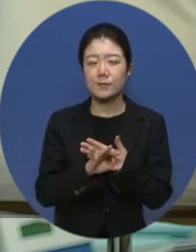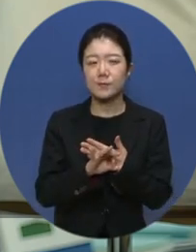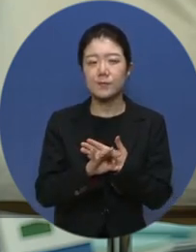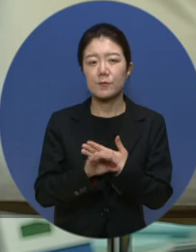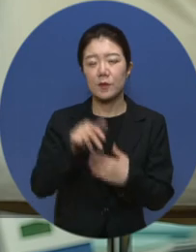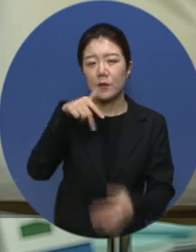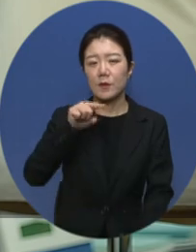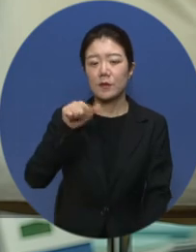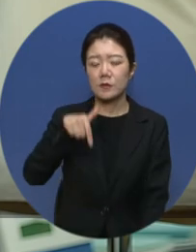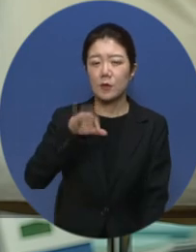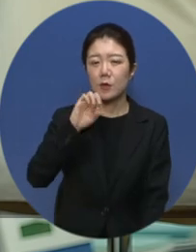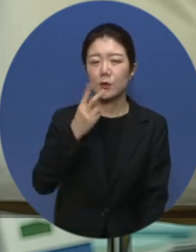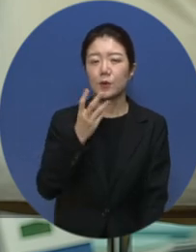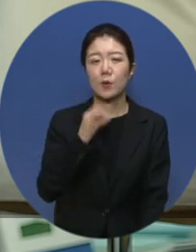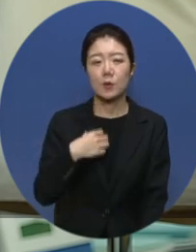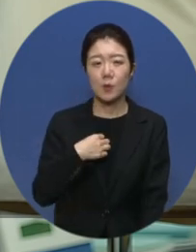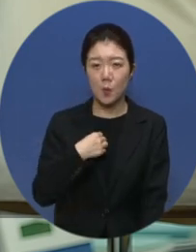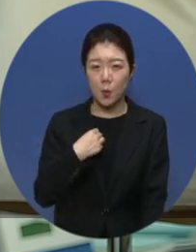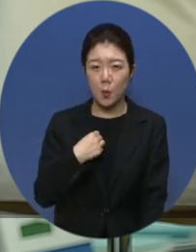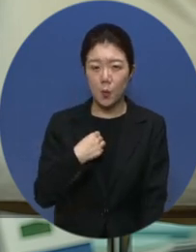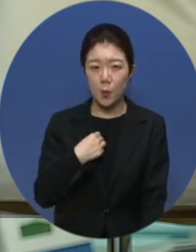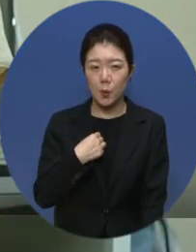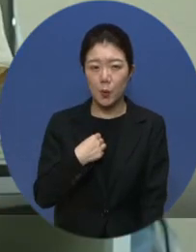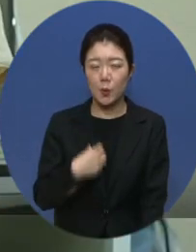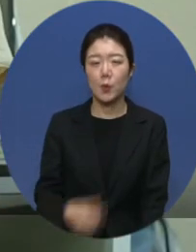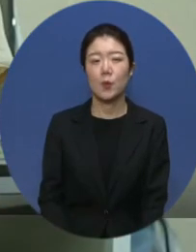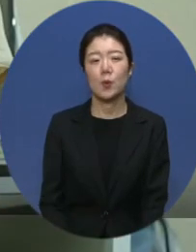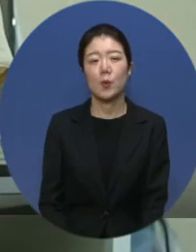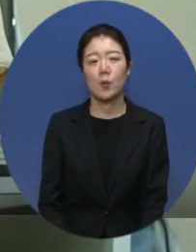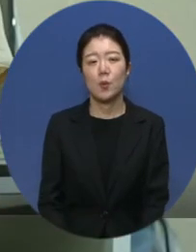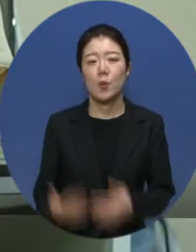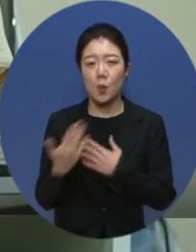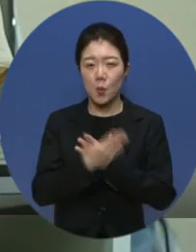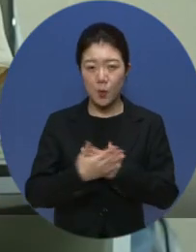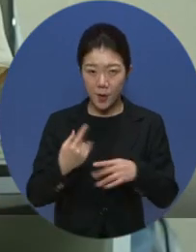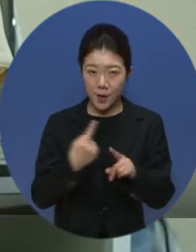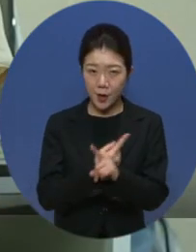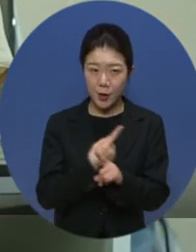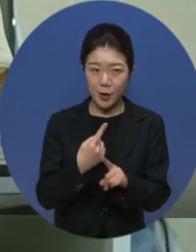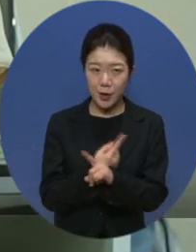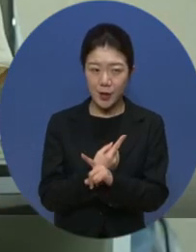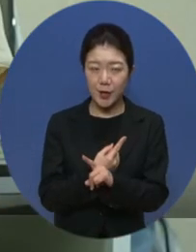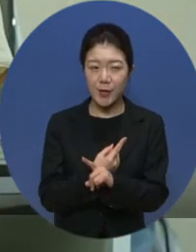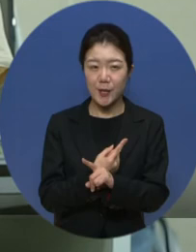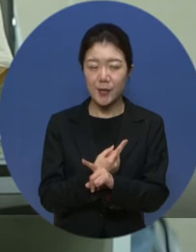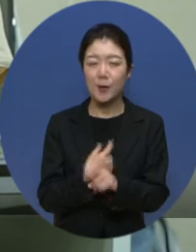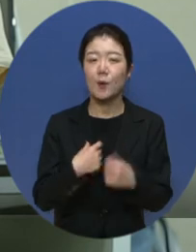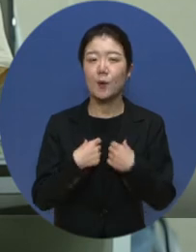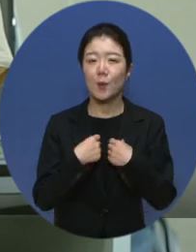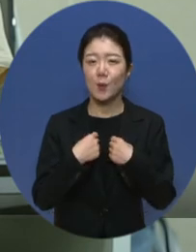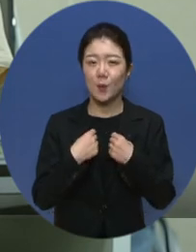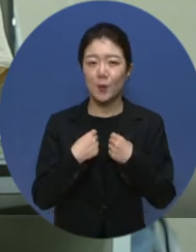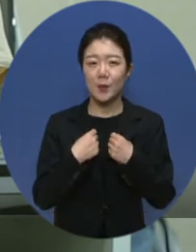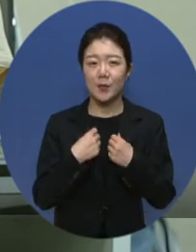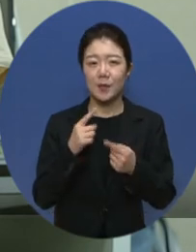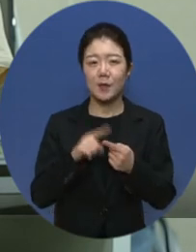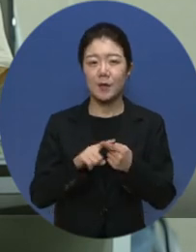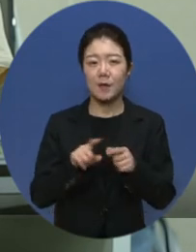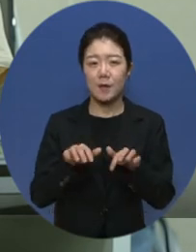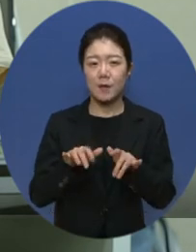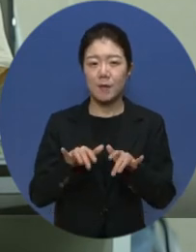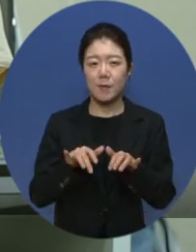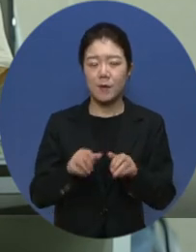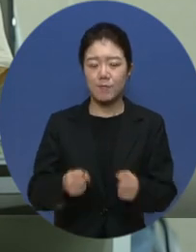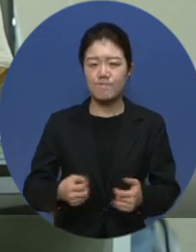적용 의류라고 하거든요. 적응 의류라고 하기도 하고, 옷을 바꿨다 해서, 그런 옷들에 대한 검색을